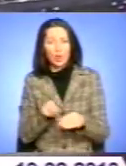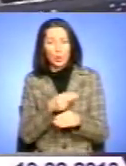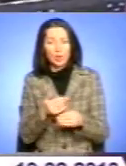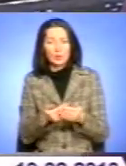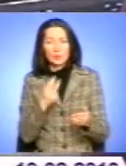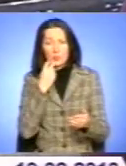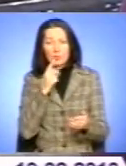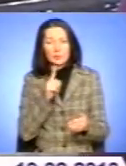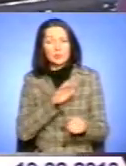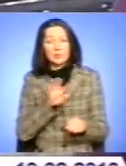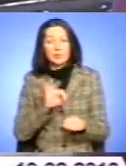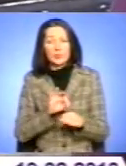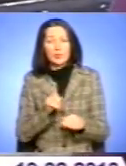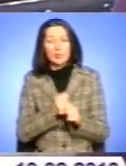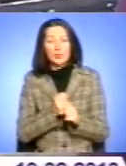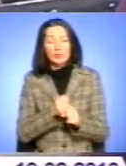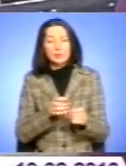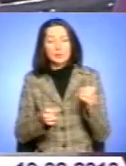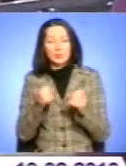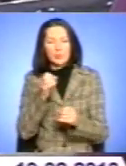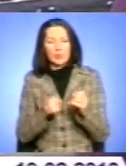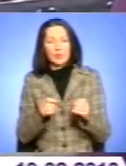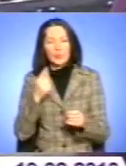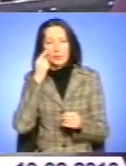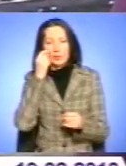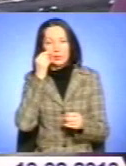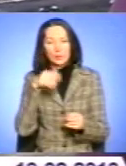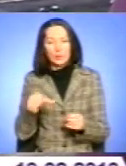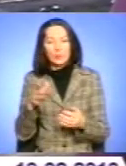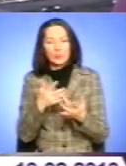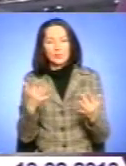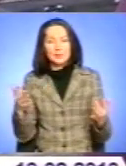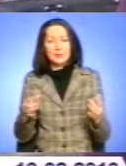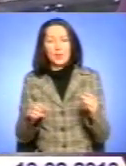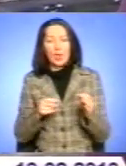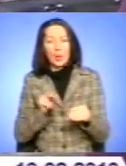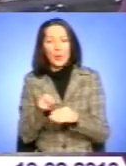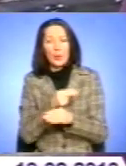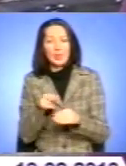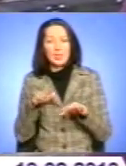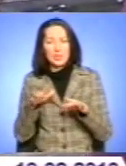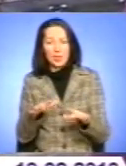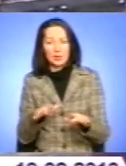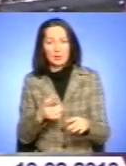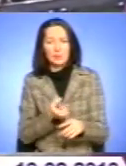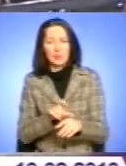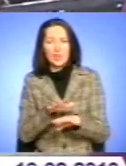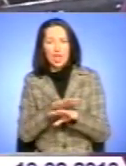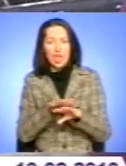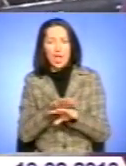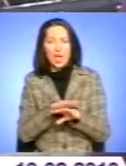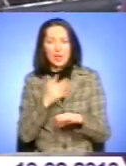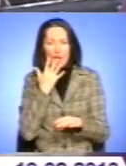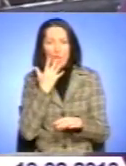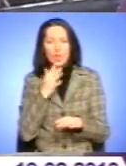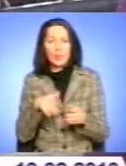ви робите для того? Молоко і мед. І всякі профілактичні заходи. Тобто більше такими народними методами, так? Так, більше